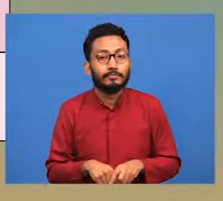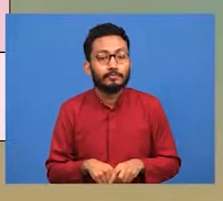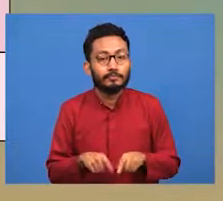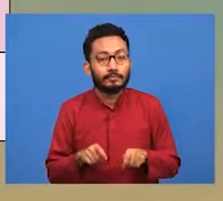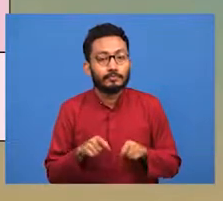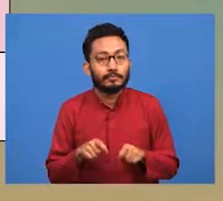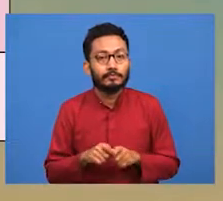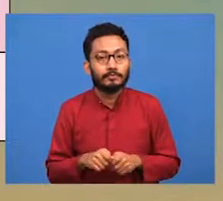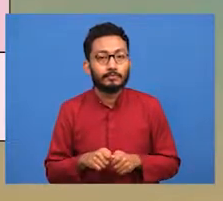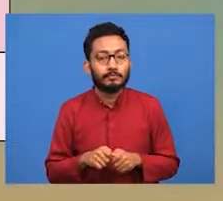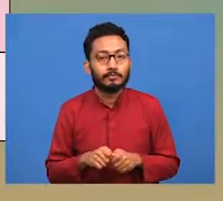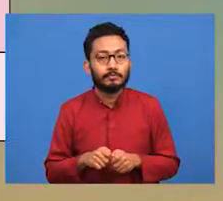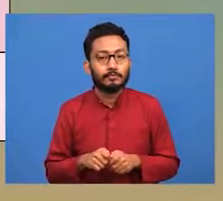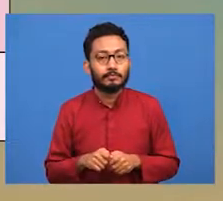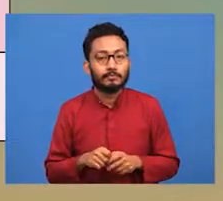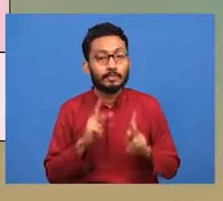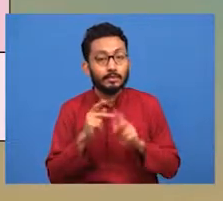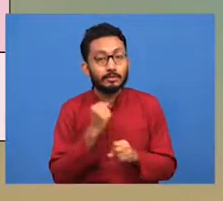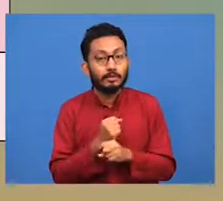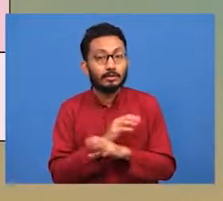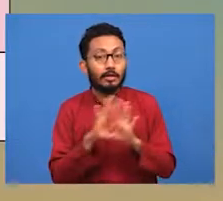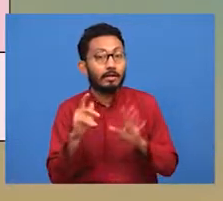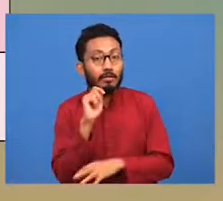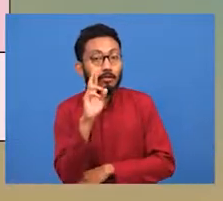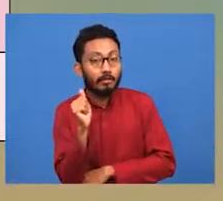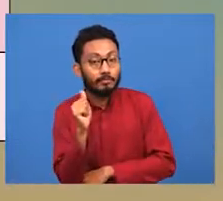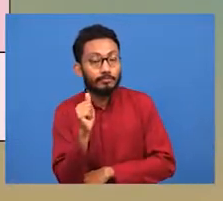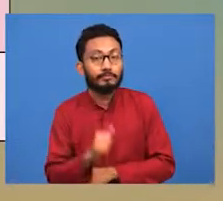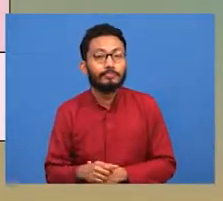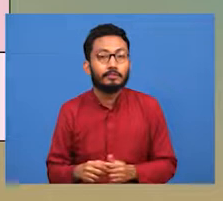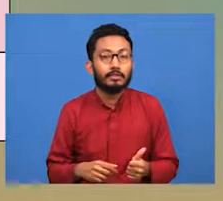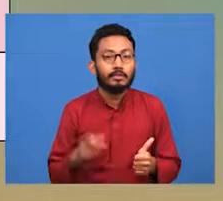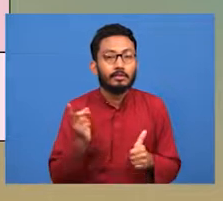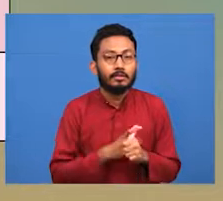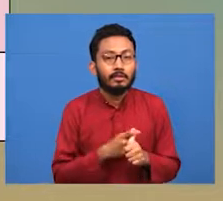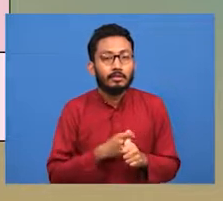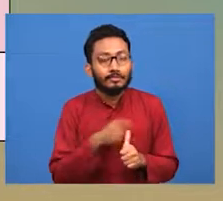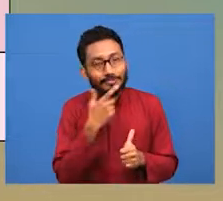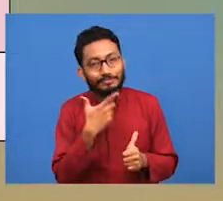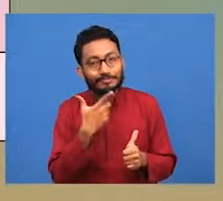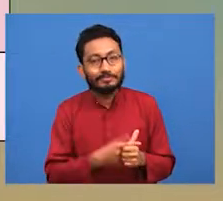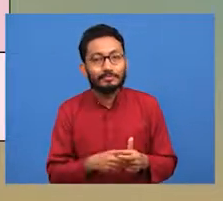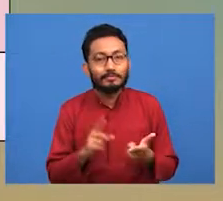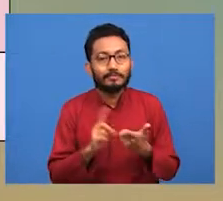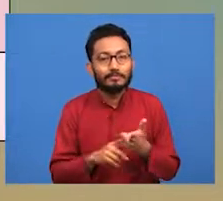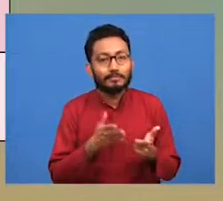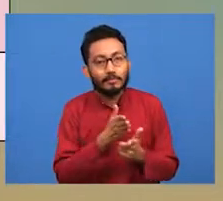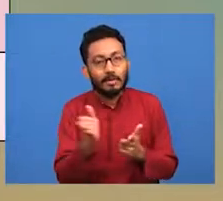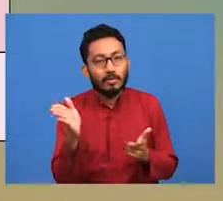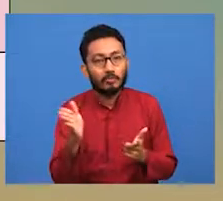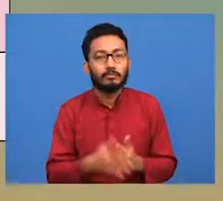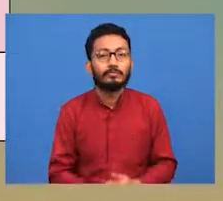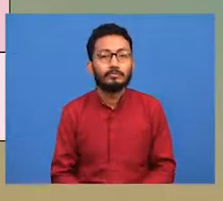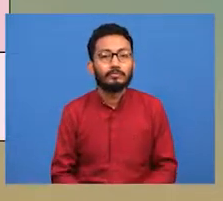aktif transitif. Manakala tersenyum, membelok,